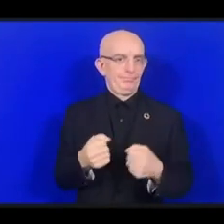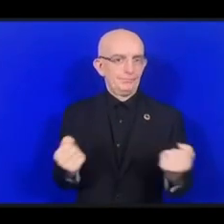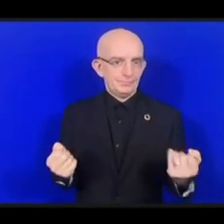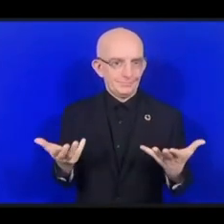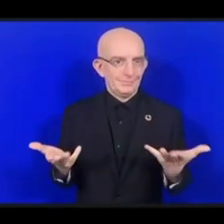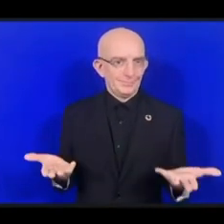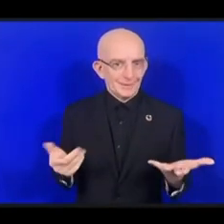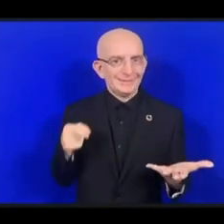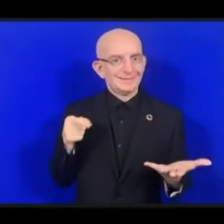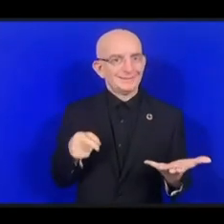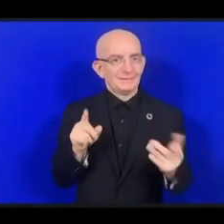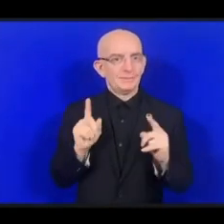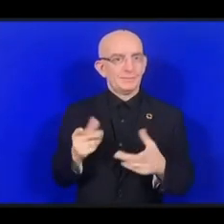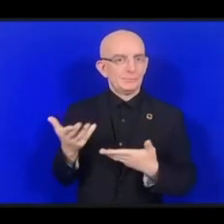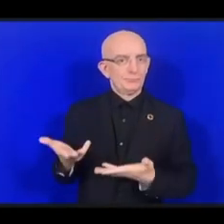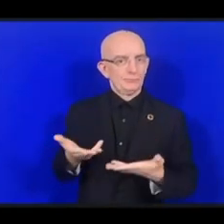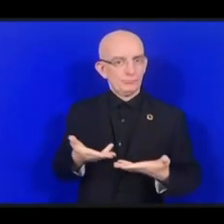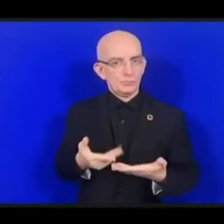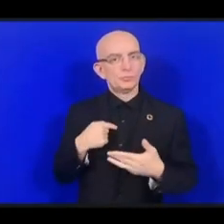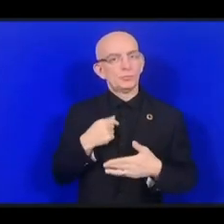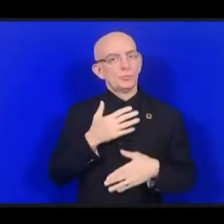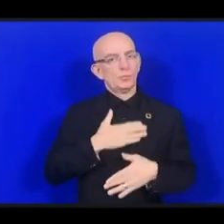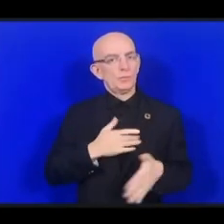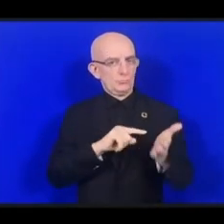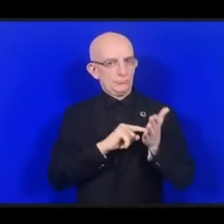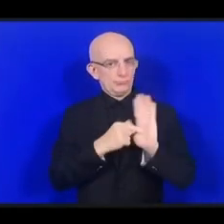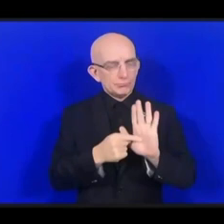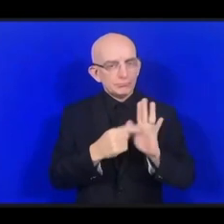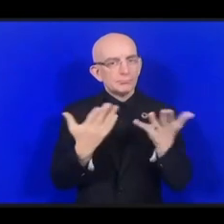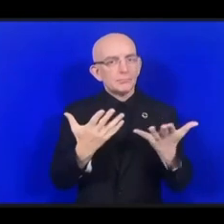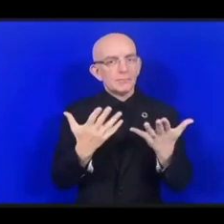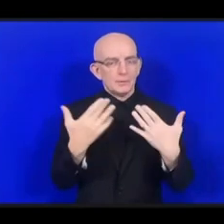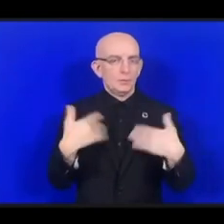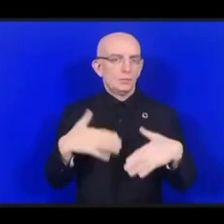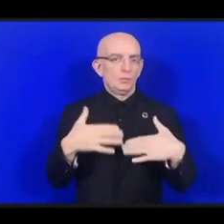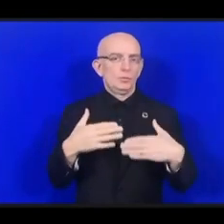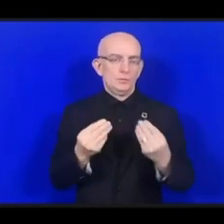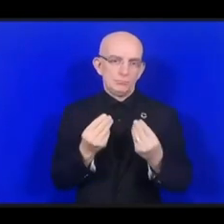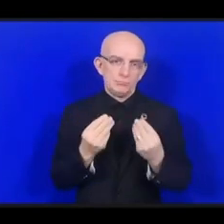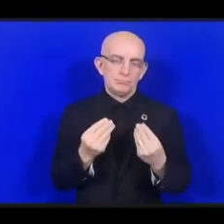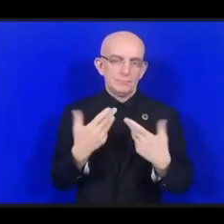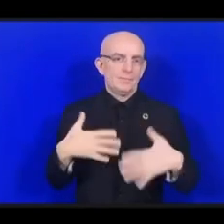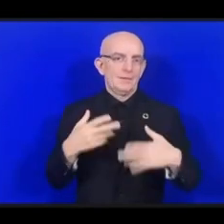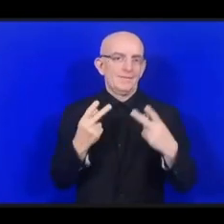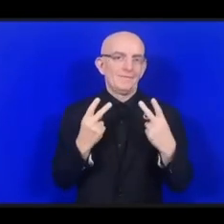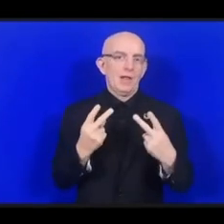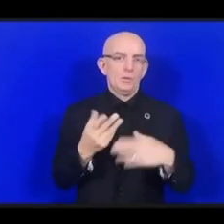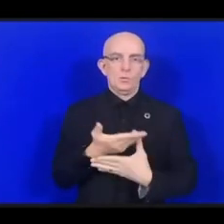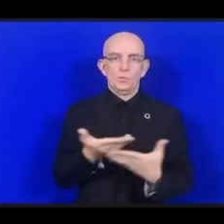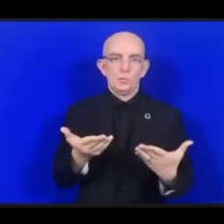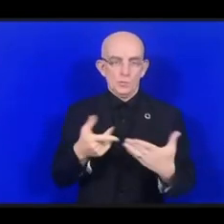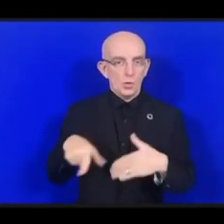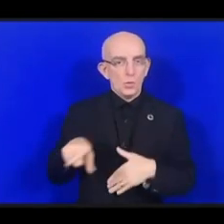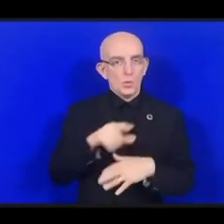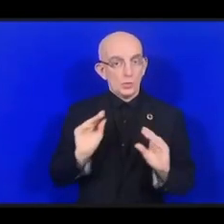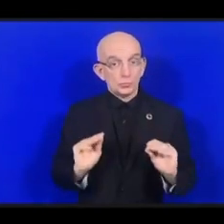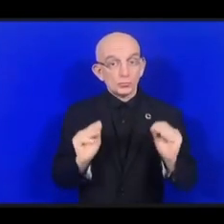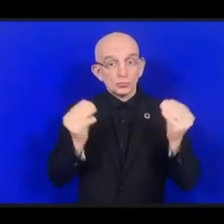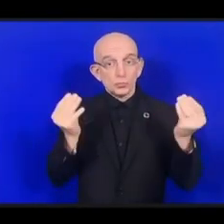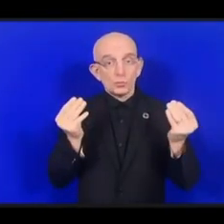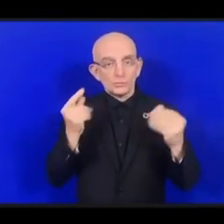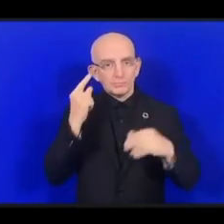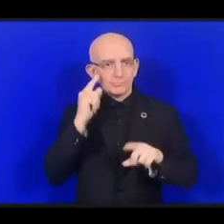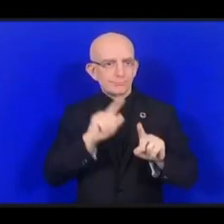الشباب حسب منتدى حوكمه الانترنت لم لا نعرف بعد كيف يمكن ان نرفع